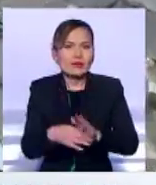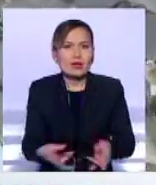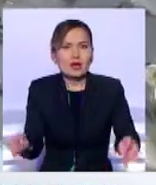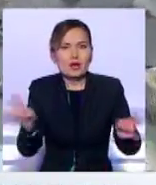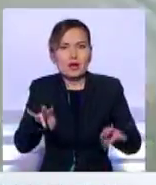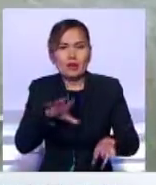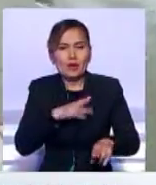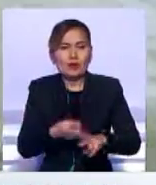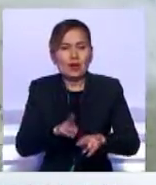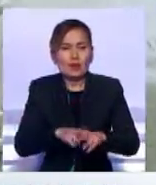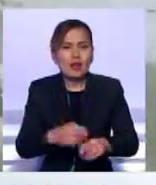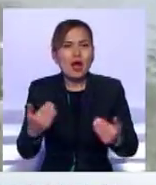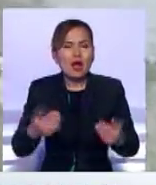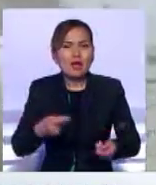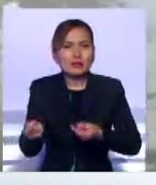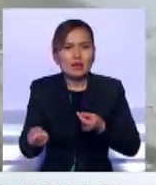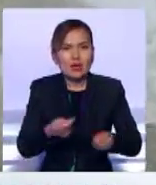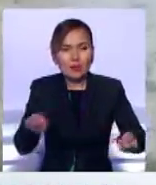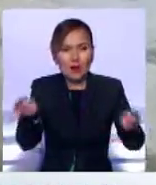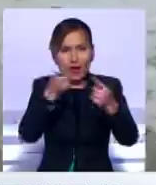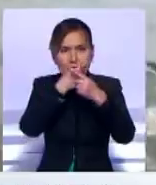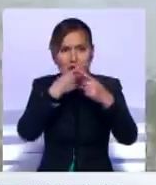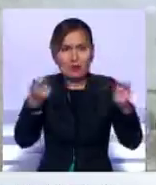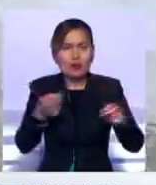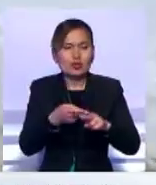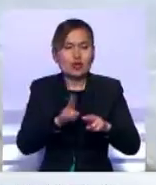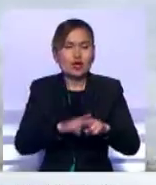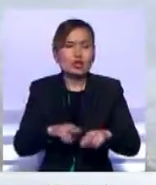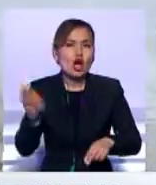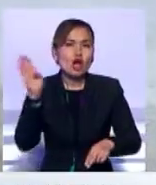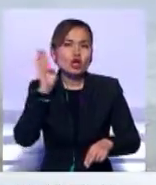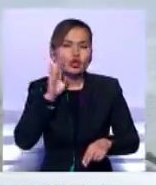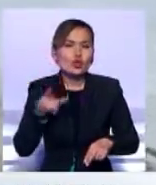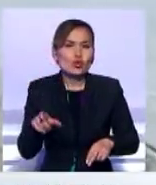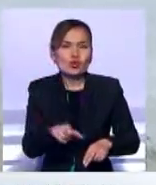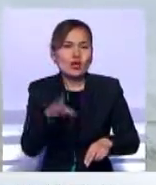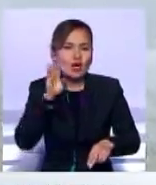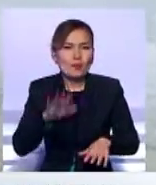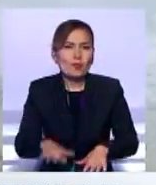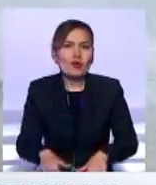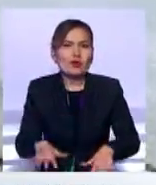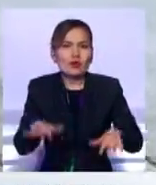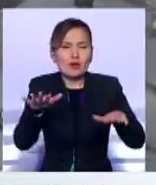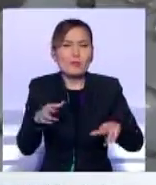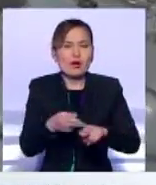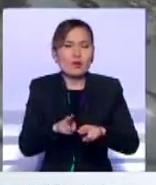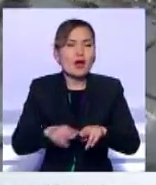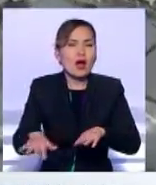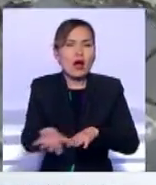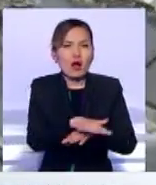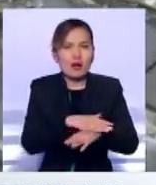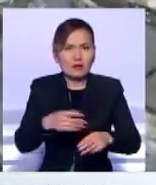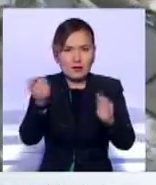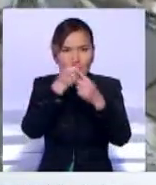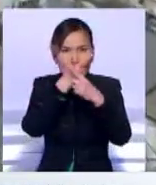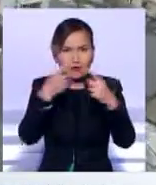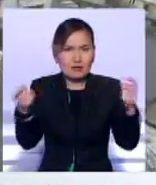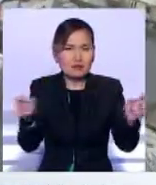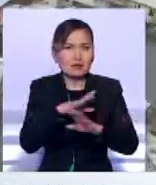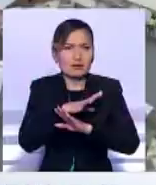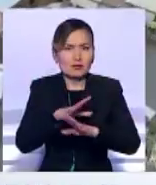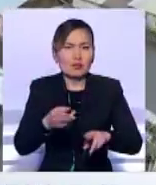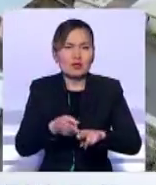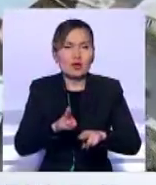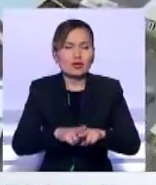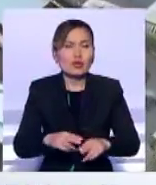Жергілікті әкімдік бұл төтенше жағдайға Ертіс бассейні су инспекциясының алдын ала ескертпей көп мөлшерде су жіберу себеп болып отыр дейді.